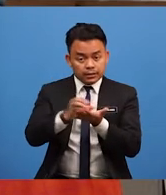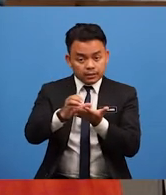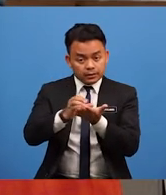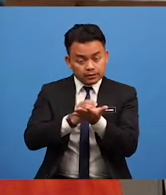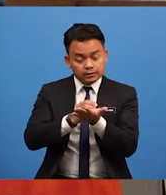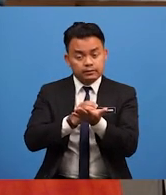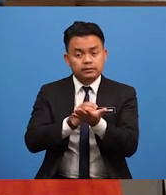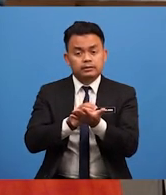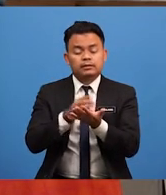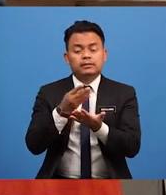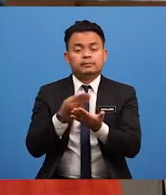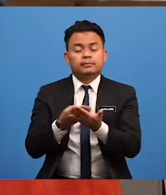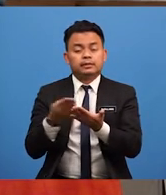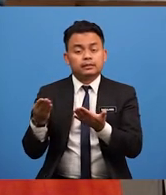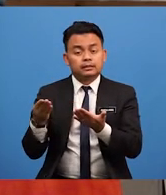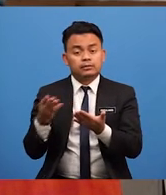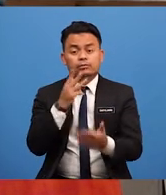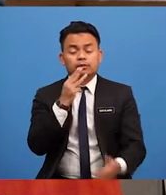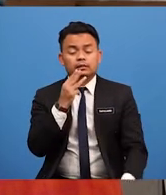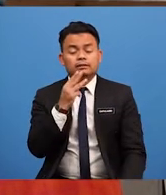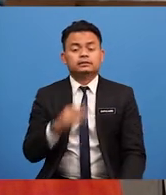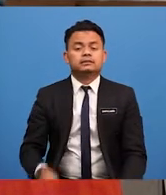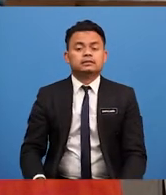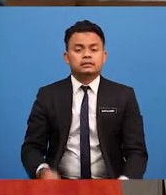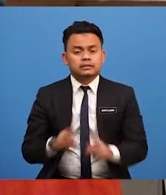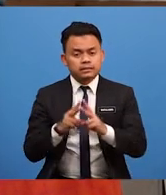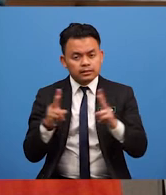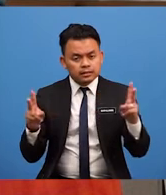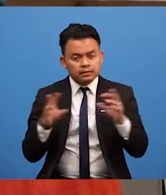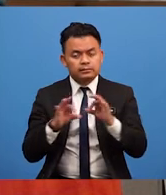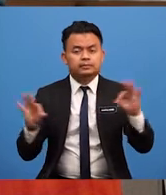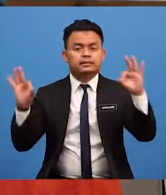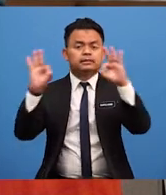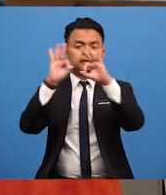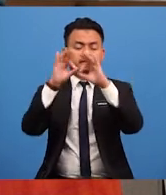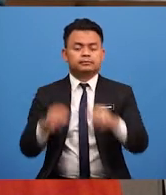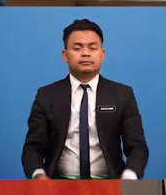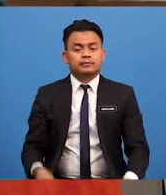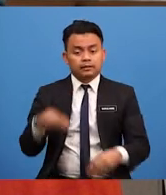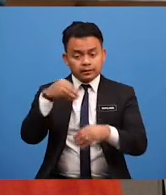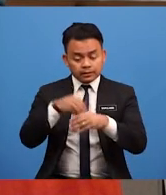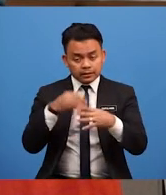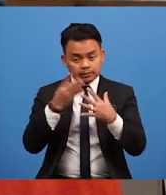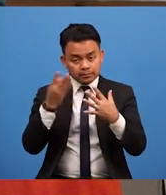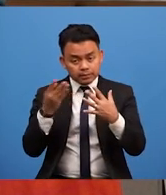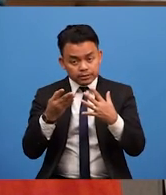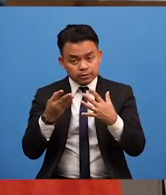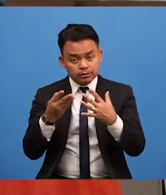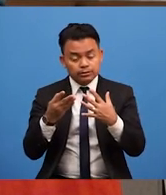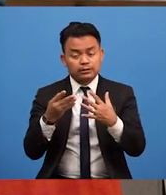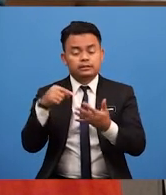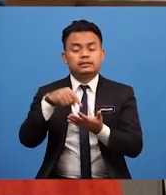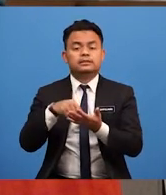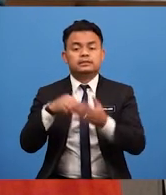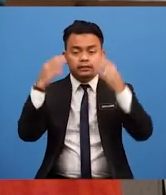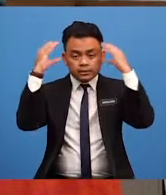untuk tujuan mencetak. Maka, dalam episod ini, cikgu akan mengajar cara-cara untuk